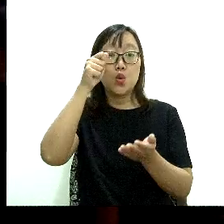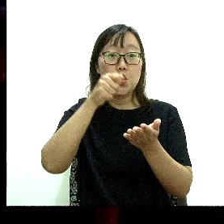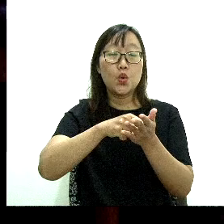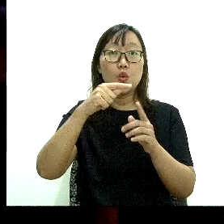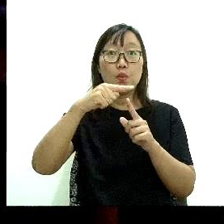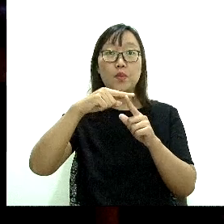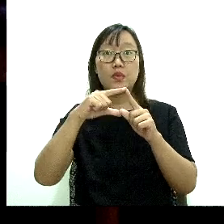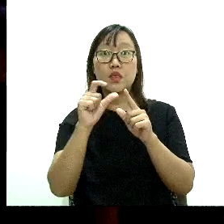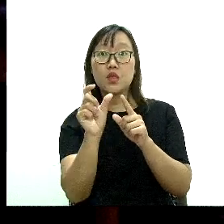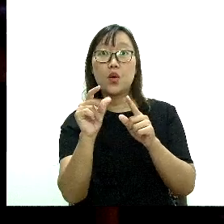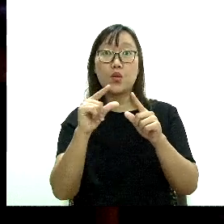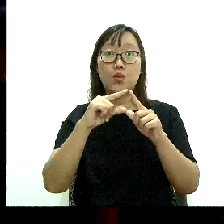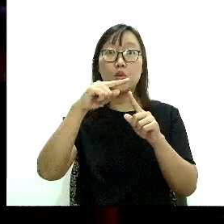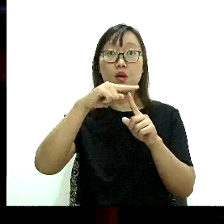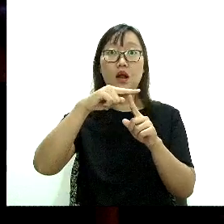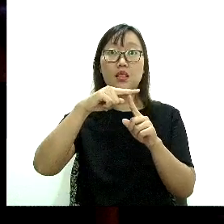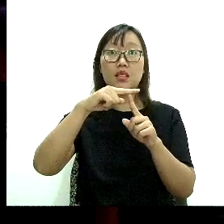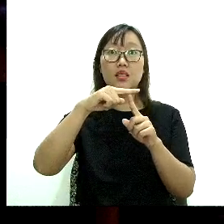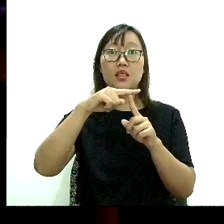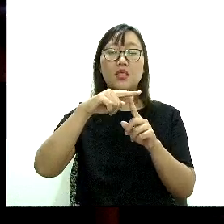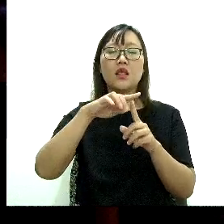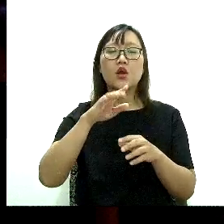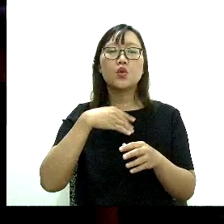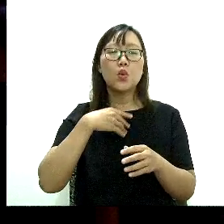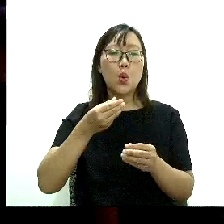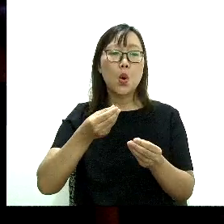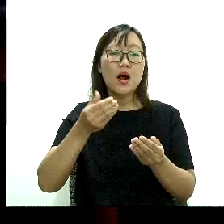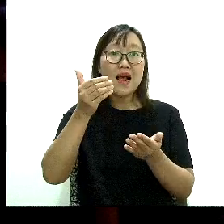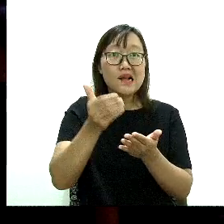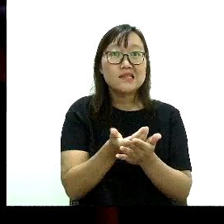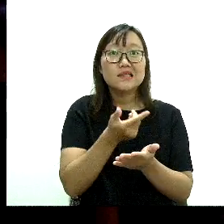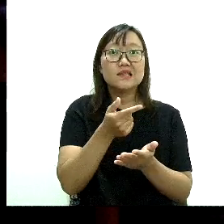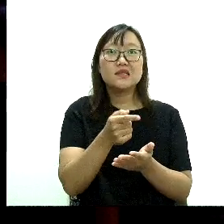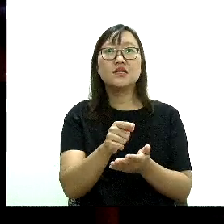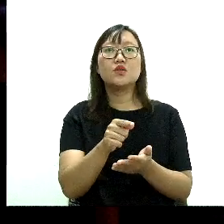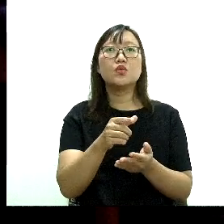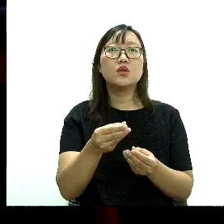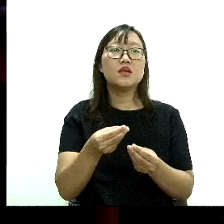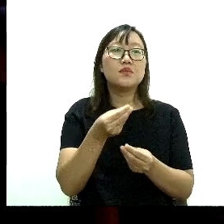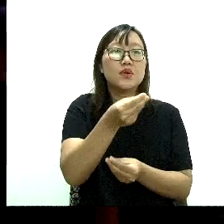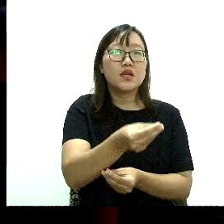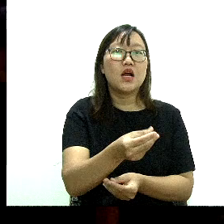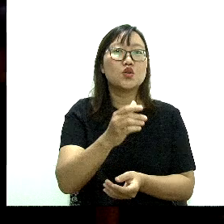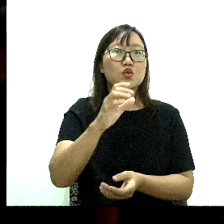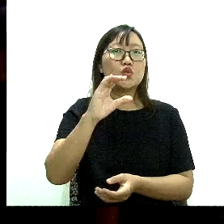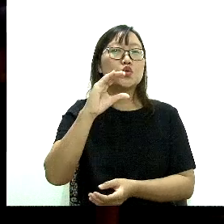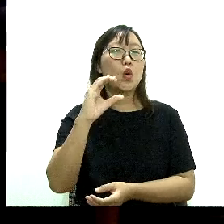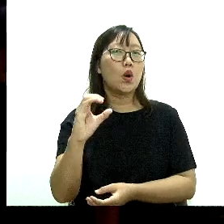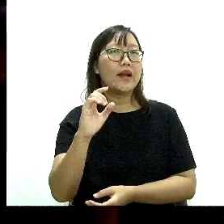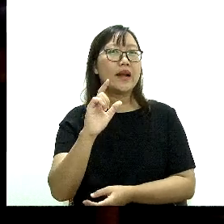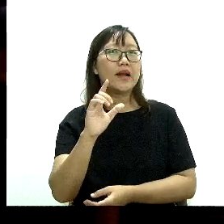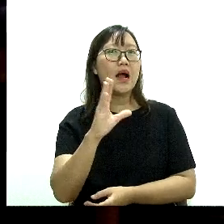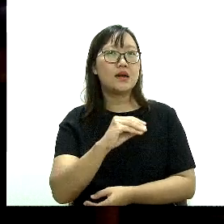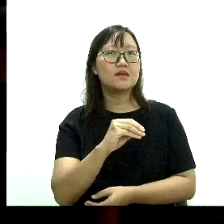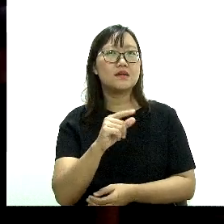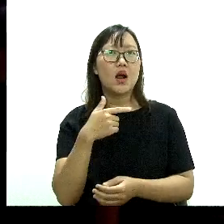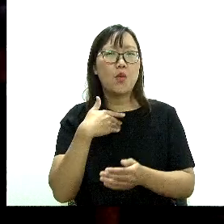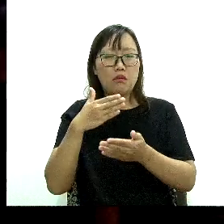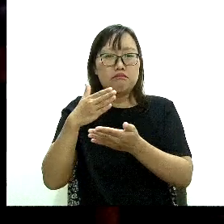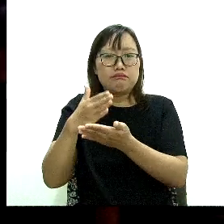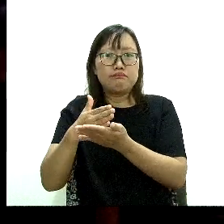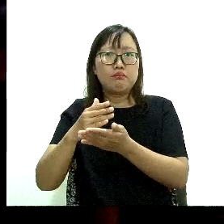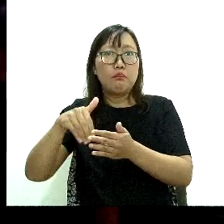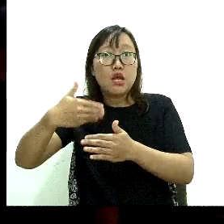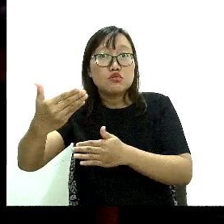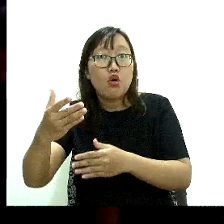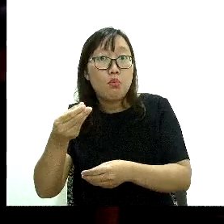hari gaji itu harian dan diberi pada sore hari. Jadi memberi berkat 1 hari